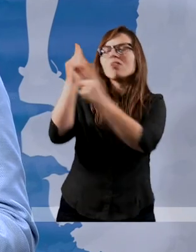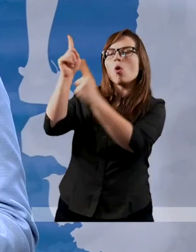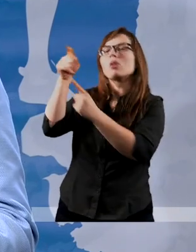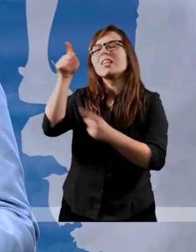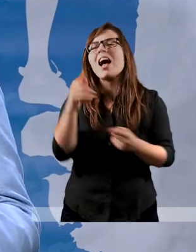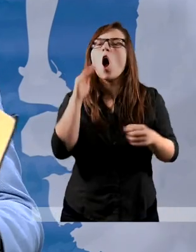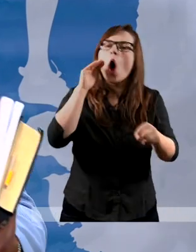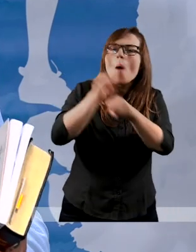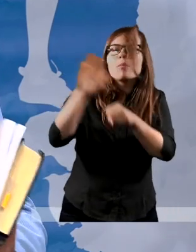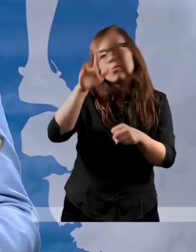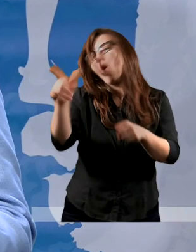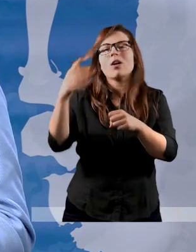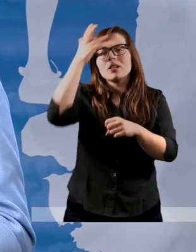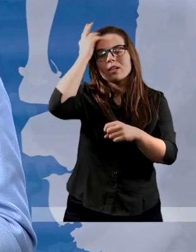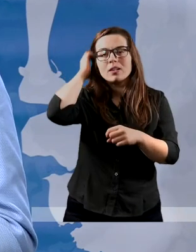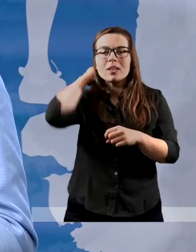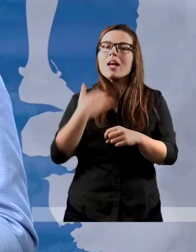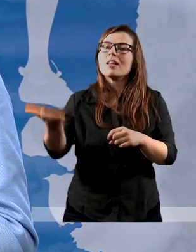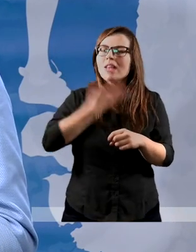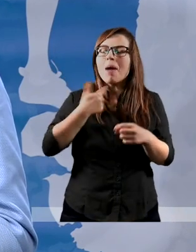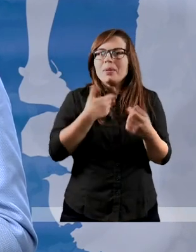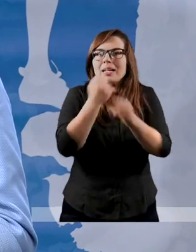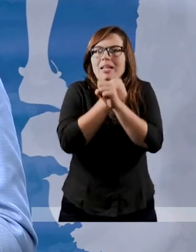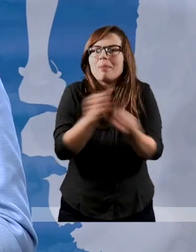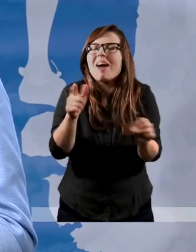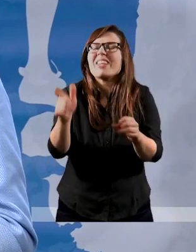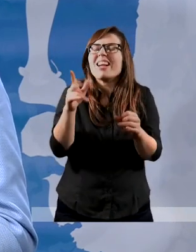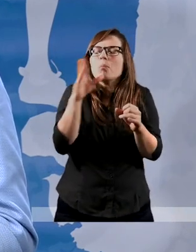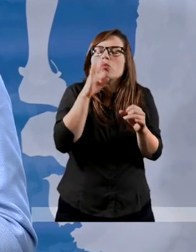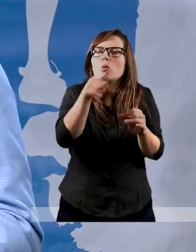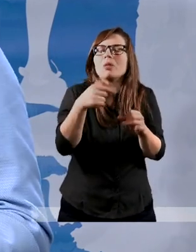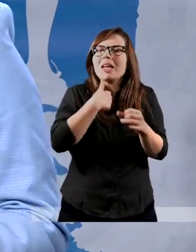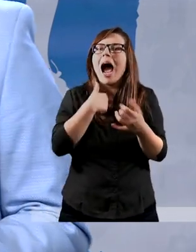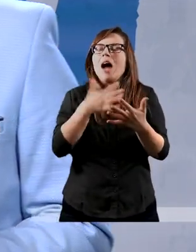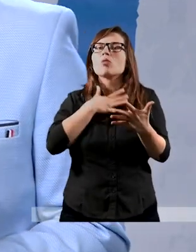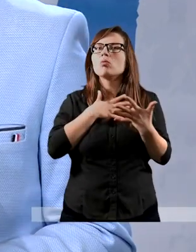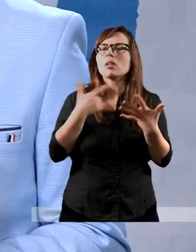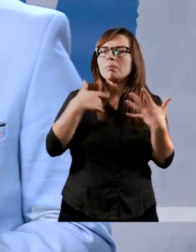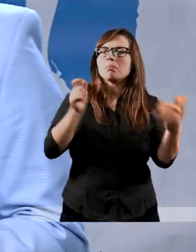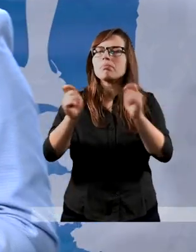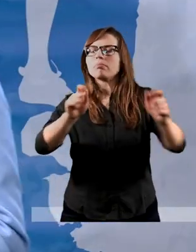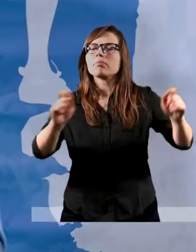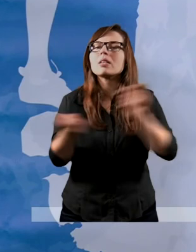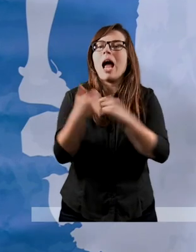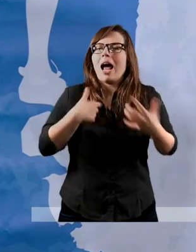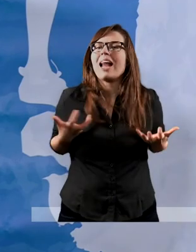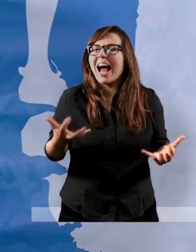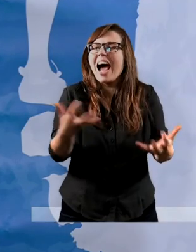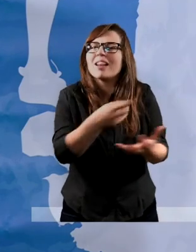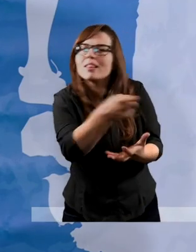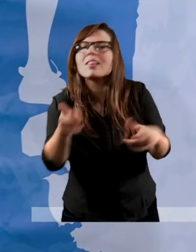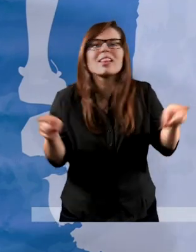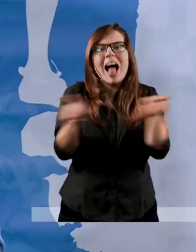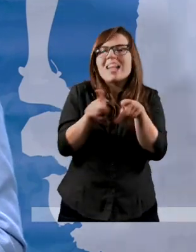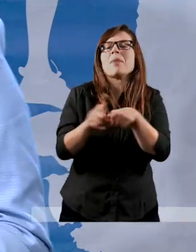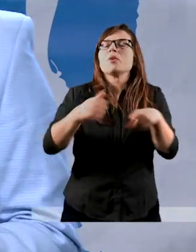obietnica Boża, że ten grzech zostanie wymazany z pamięci i że go nie będzie. Ja pracuję cały czas nad swoim charakterem, zachęcam wszystkich